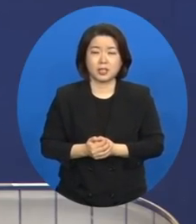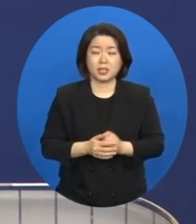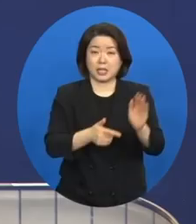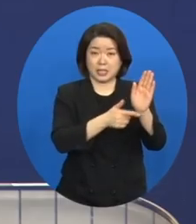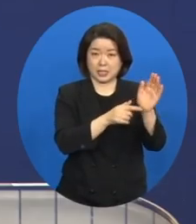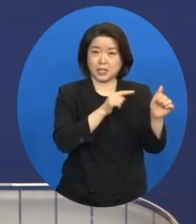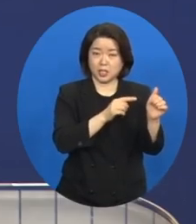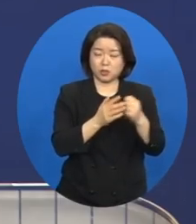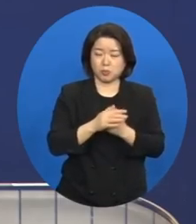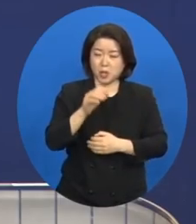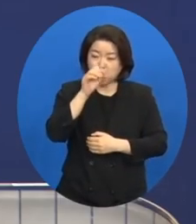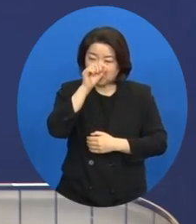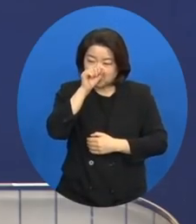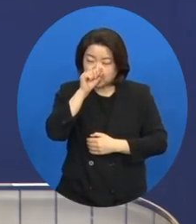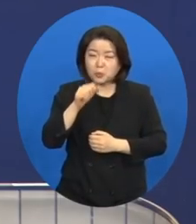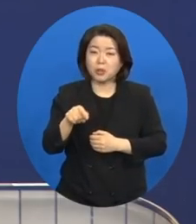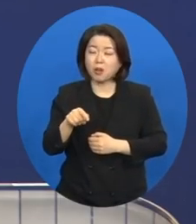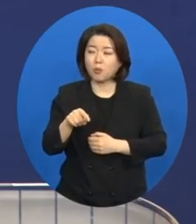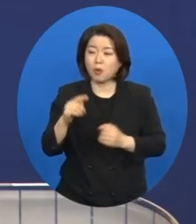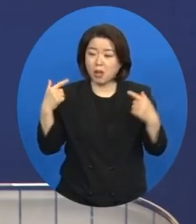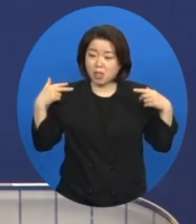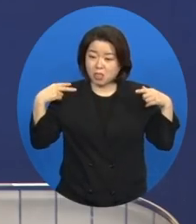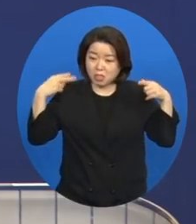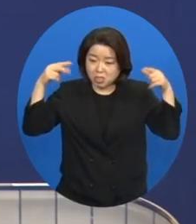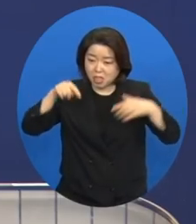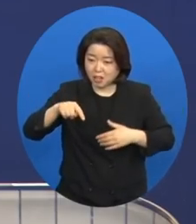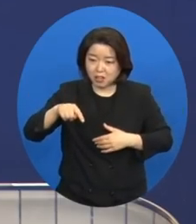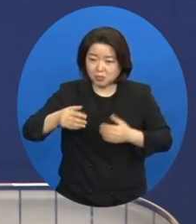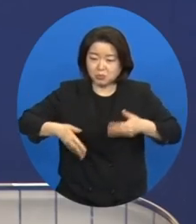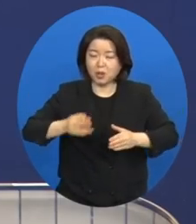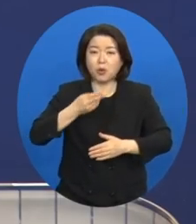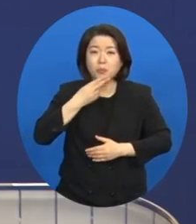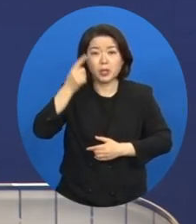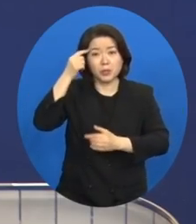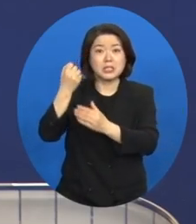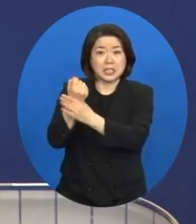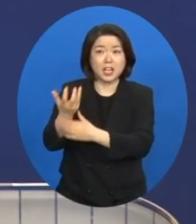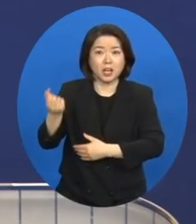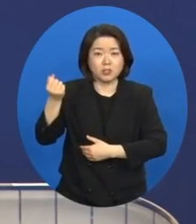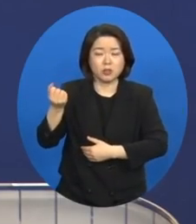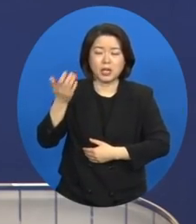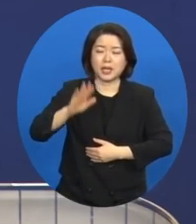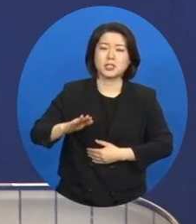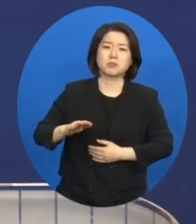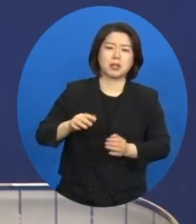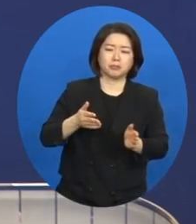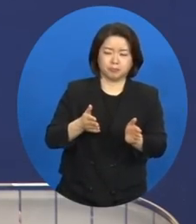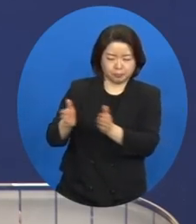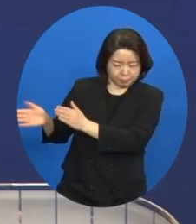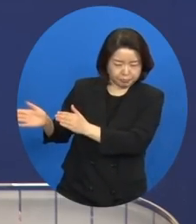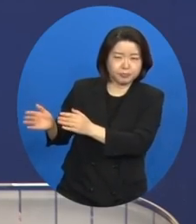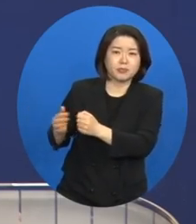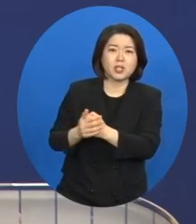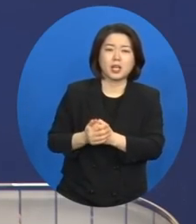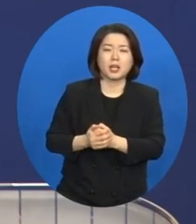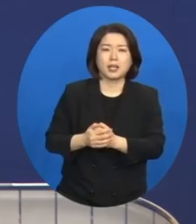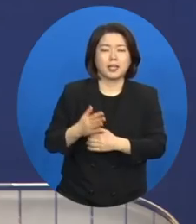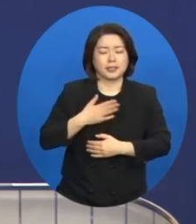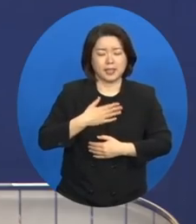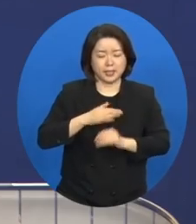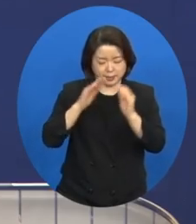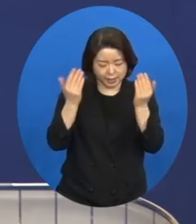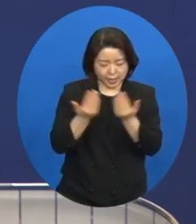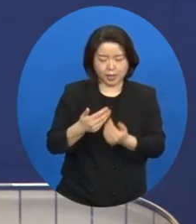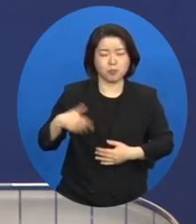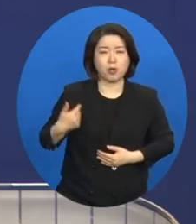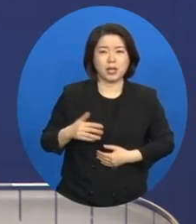나다넬도 선한 것이 어떻게 거기서 나올 수 있느냐, 이런 편견을 가지고 있었습니다. 그러나 꺾었습니다. 주님, 제가 다 모릅니다. 제가